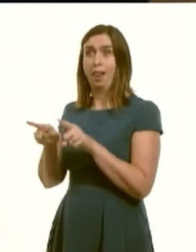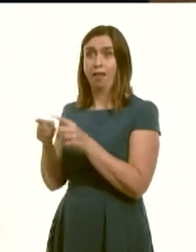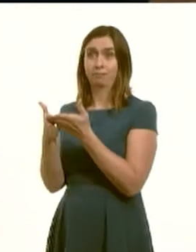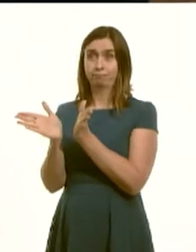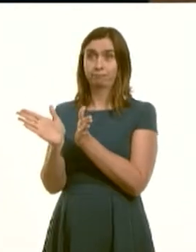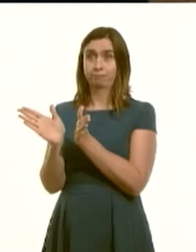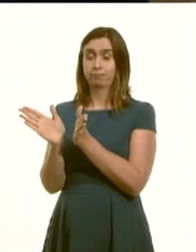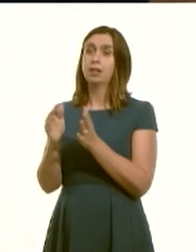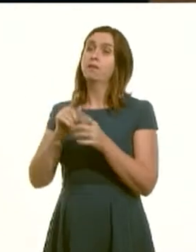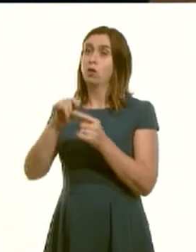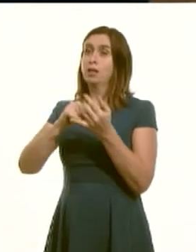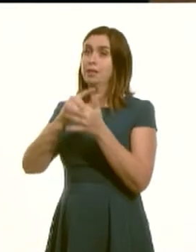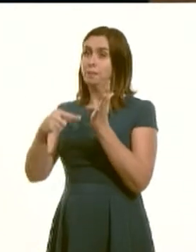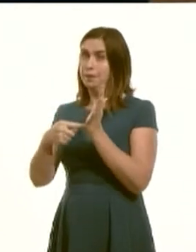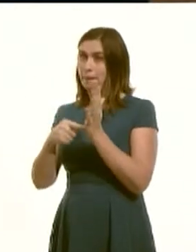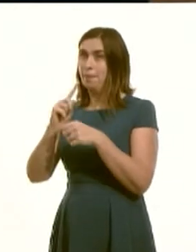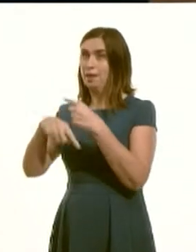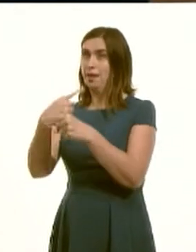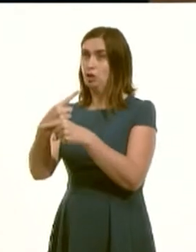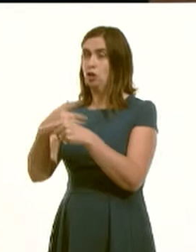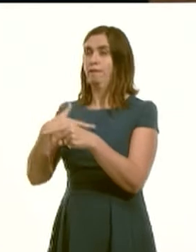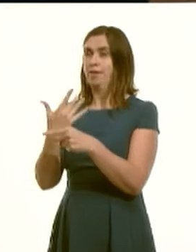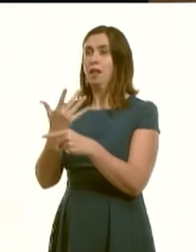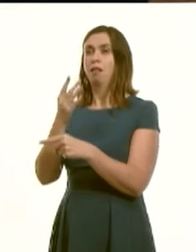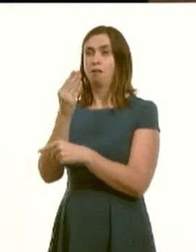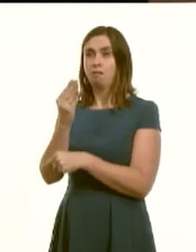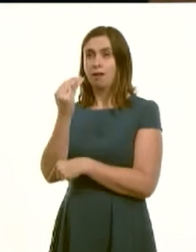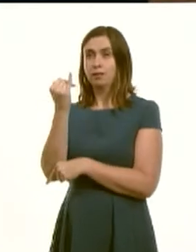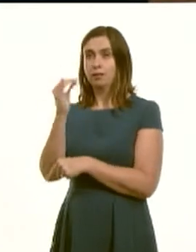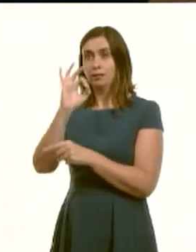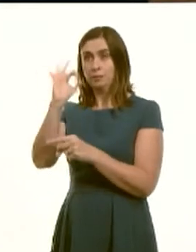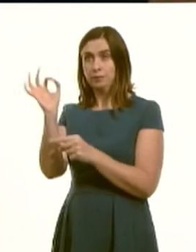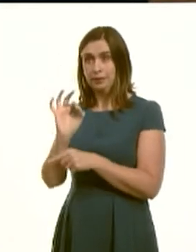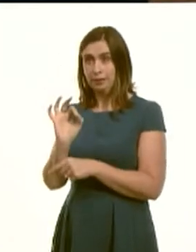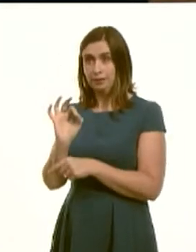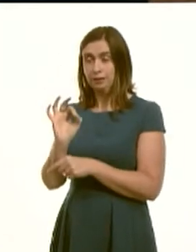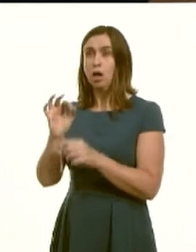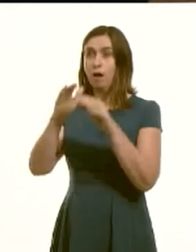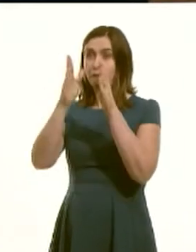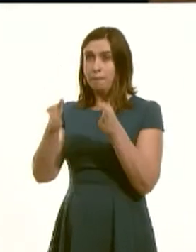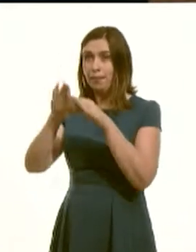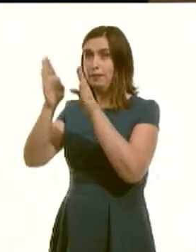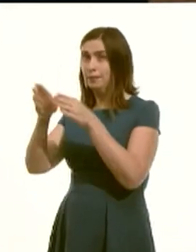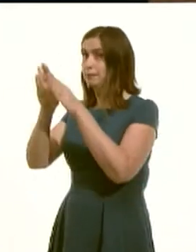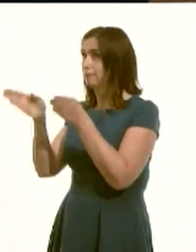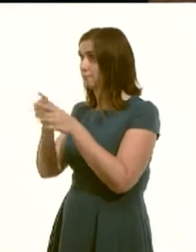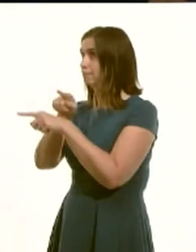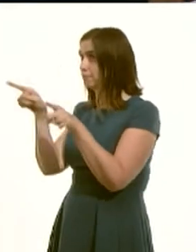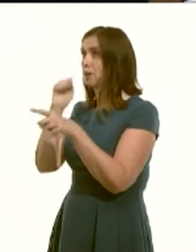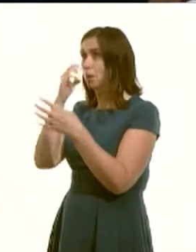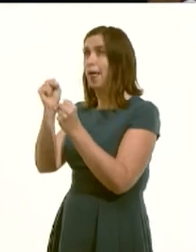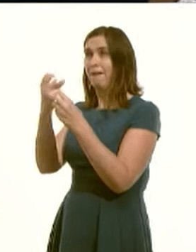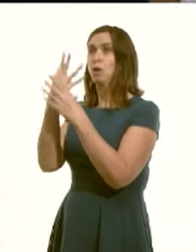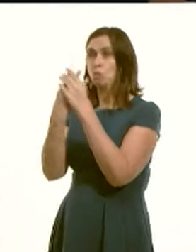a fyddwn yn meddwl bod 96% o adeiladau yn cael mynediad i'r band eang, ac wrth gwrs ni'n ystyried beth allwn ni'n gwneud gyda'r 4% sydd ar